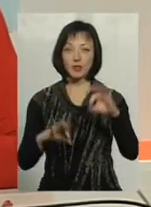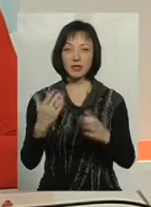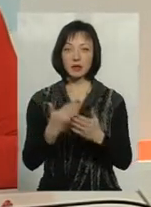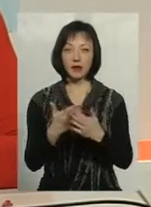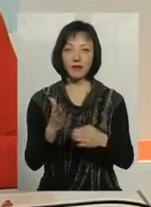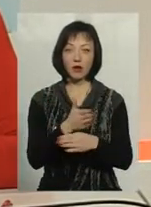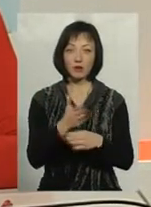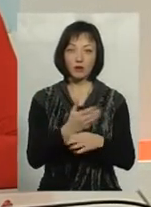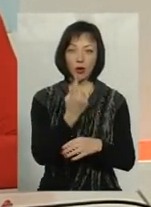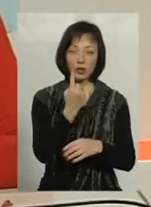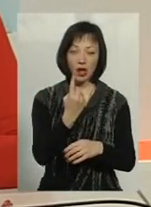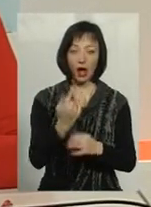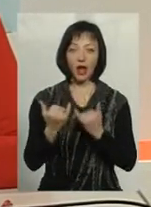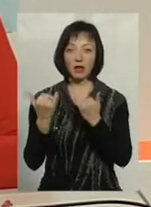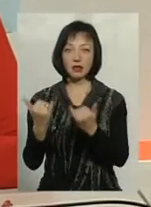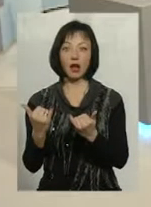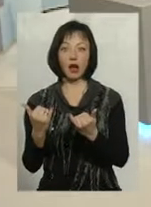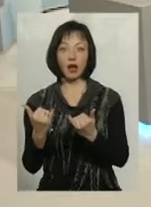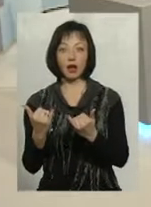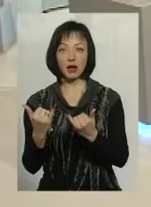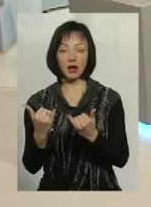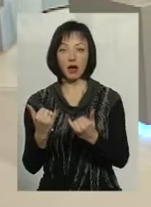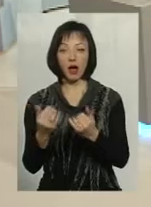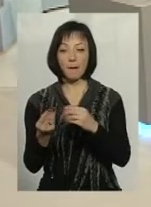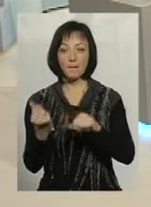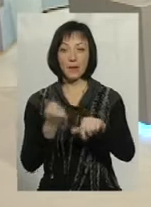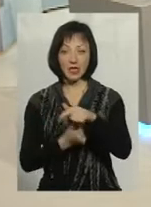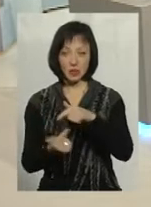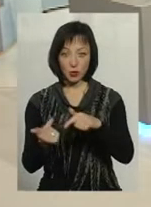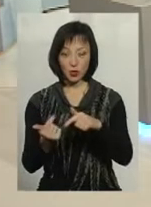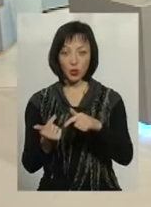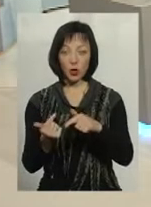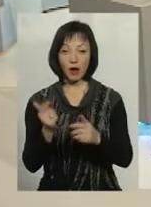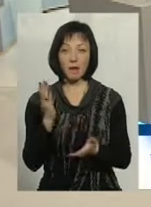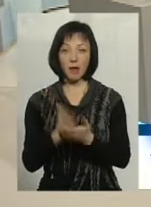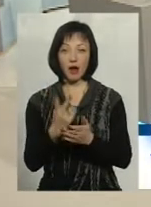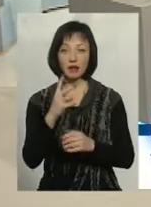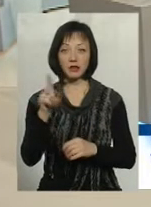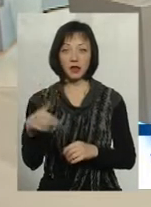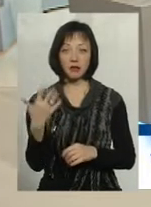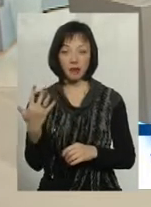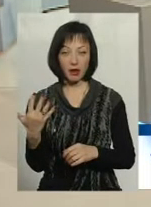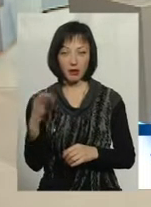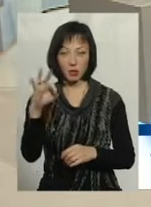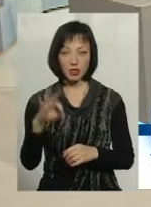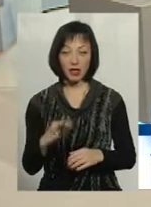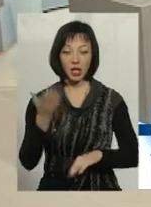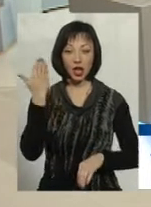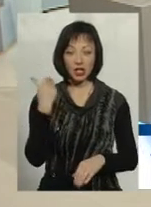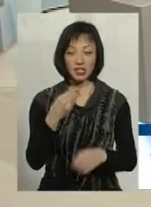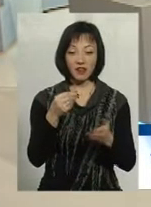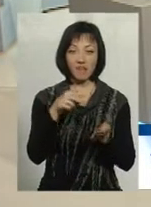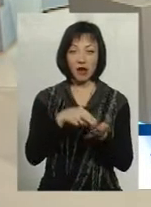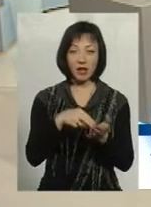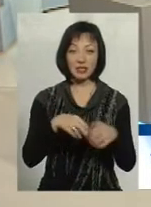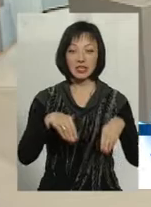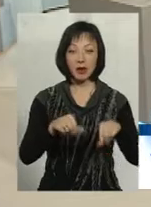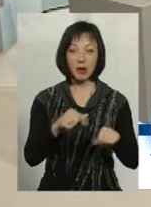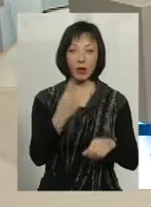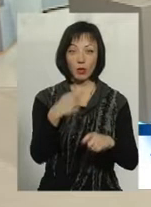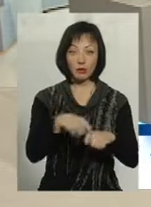перевірок. Якщо ці методи будуть такі, які і раніше були, де ми знаходили спільну мову як ради підприємців з обласними податковими